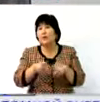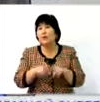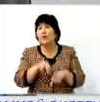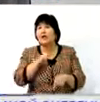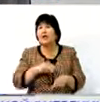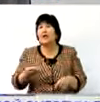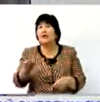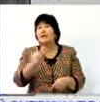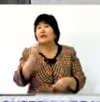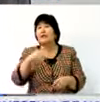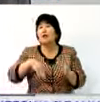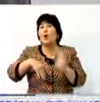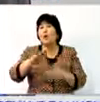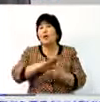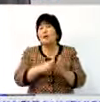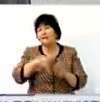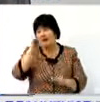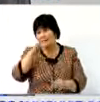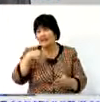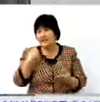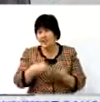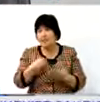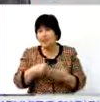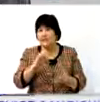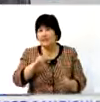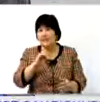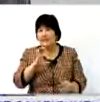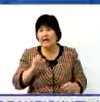работы наша цель – улучшение состояния казахстанского бизнеса.